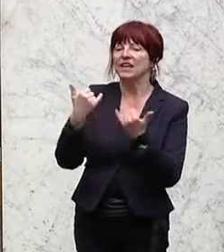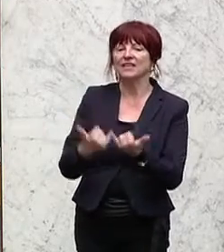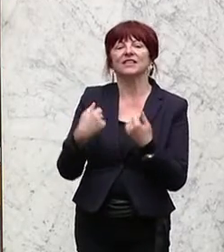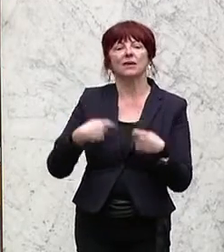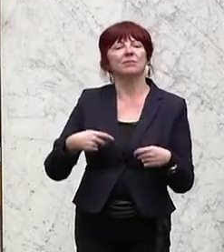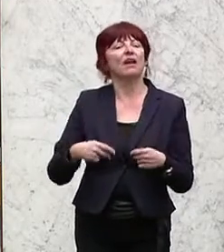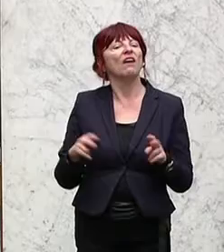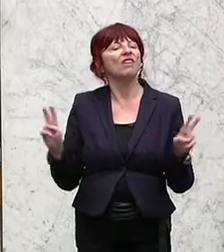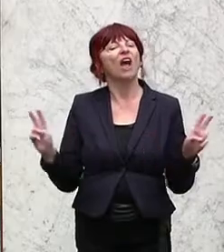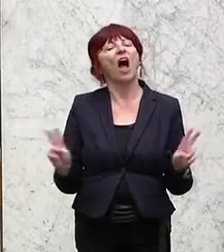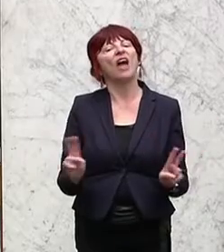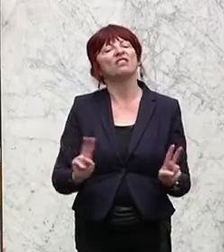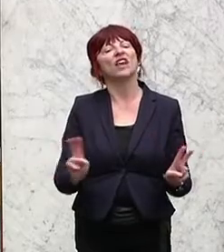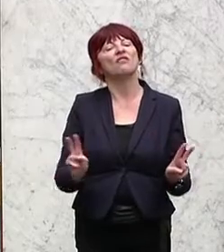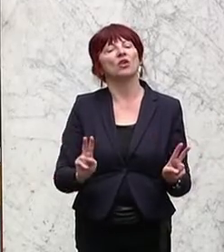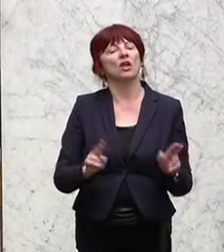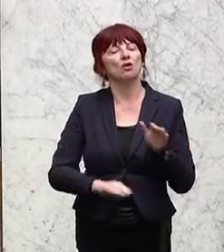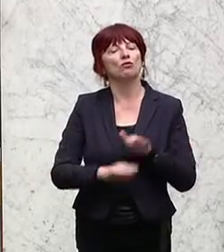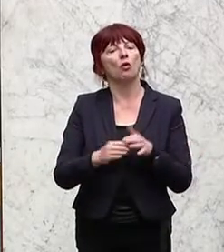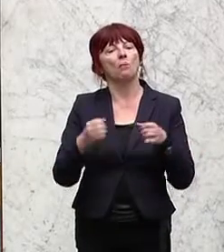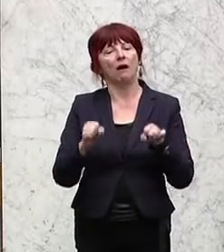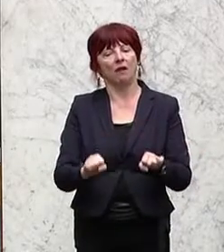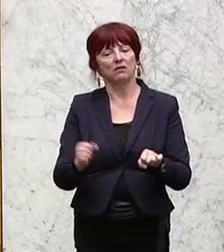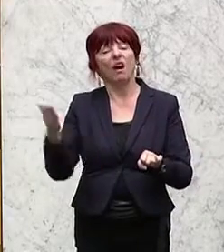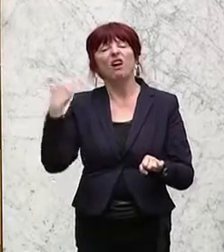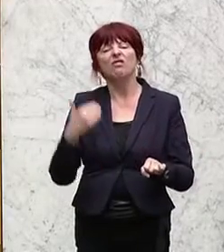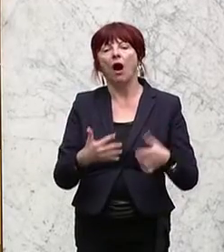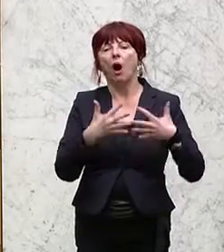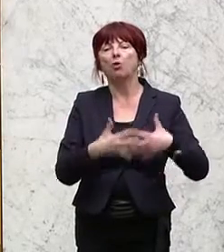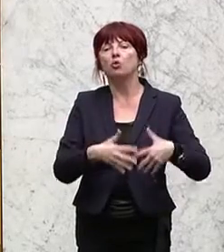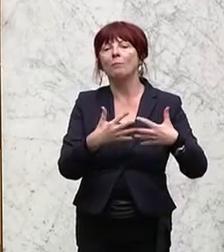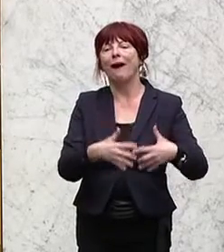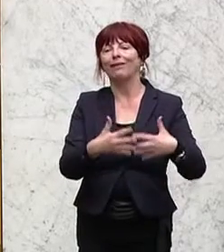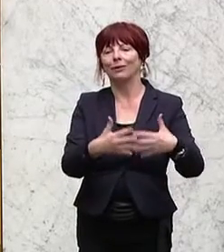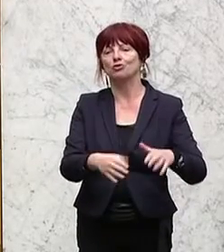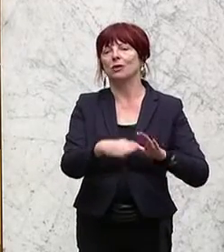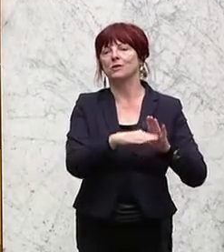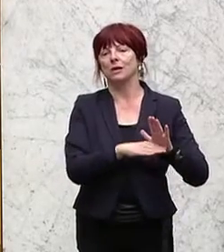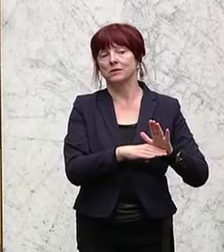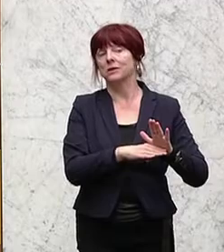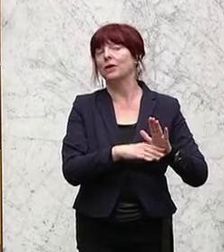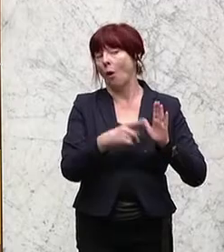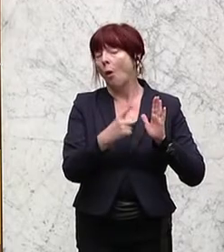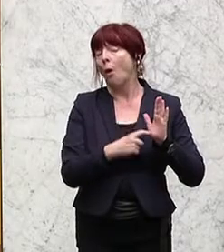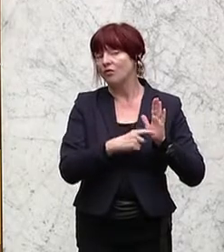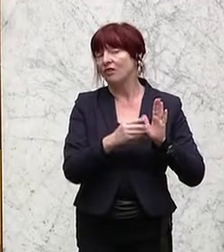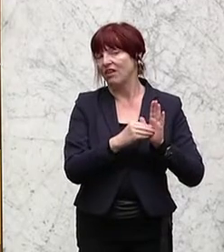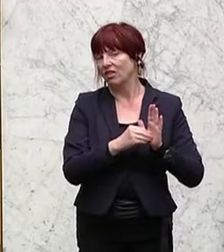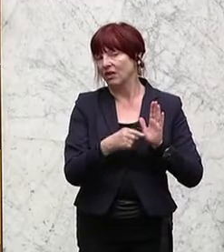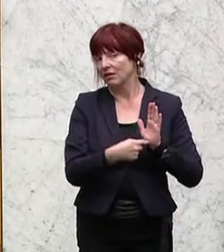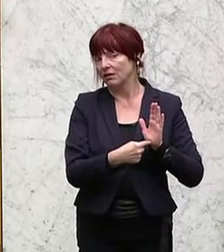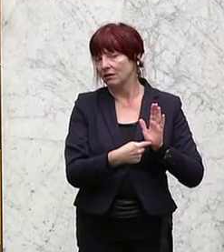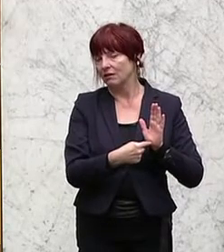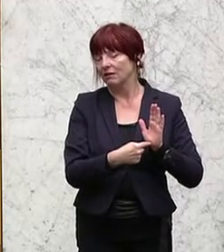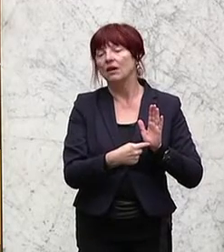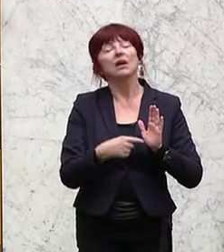Herren, sie wurde automatisch gesetzlich geregelt, nicht immer und oft gewählt. Die wird ausgebaut.